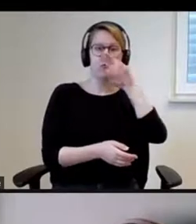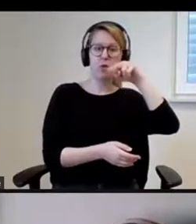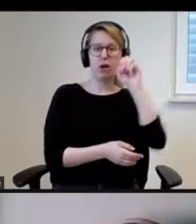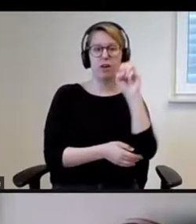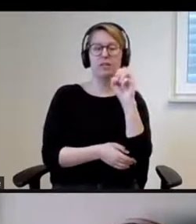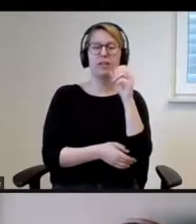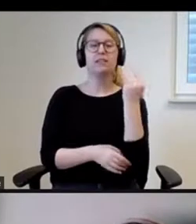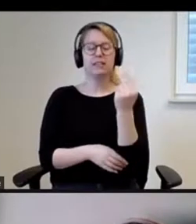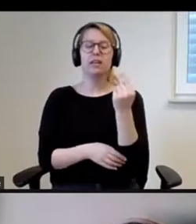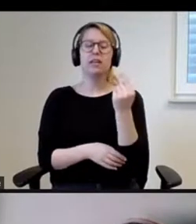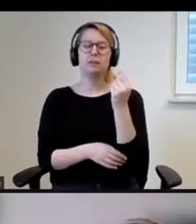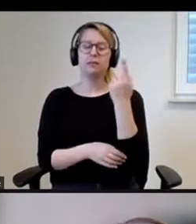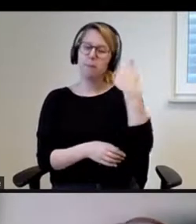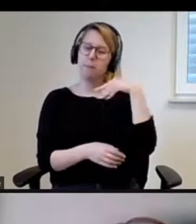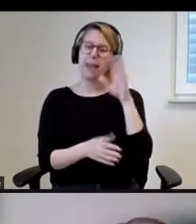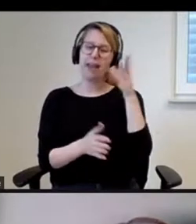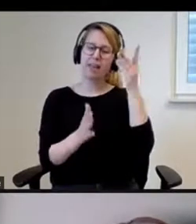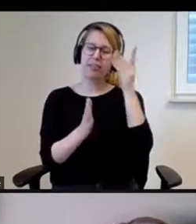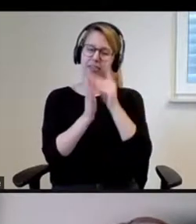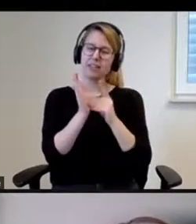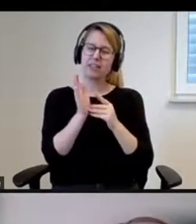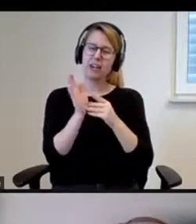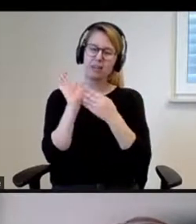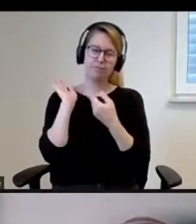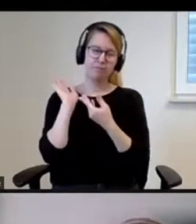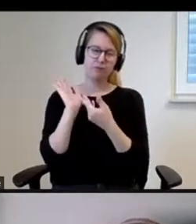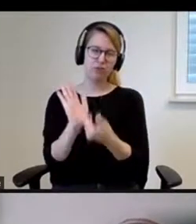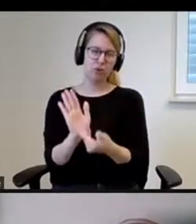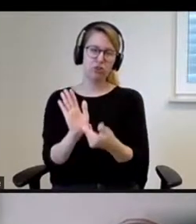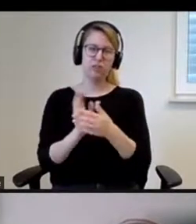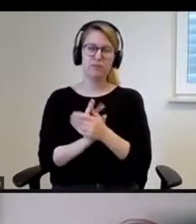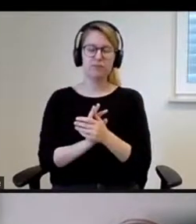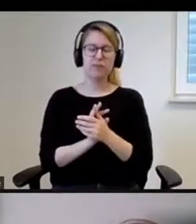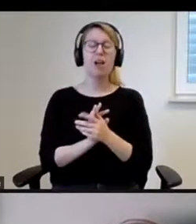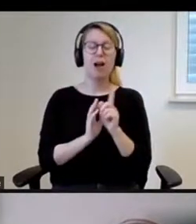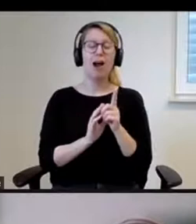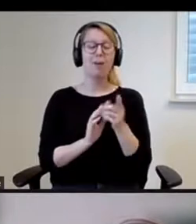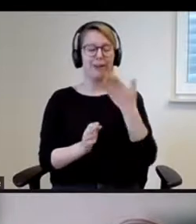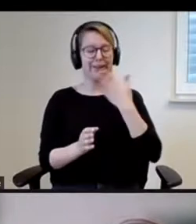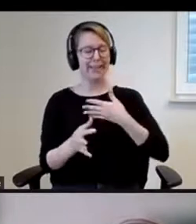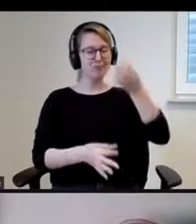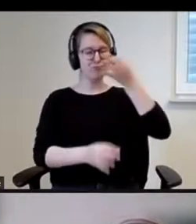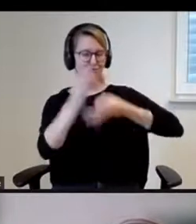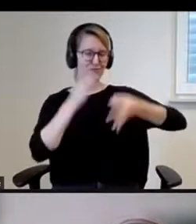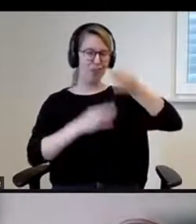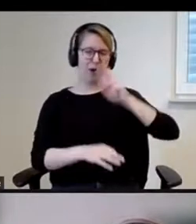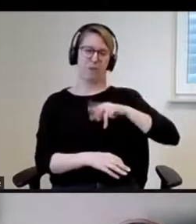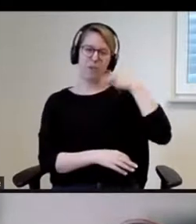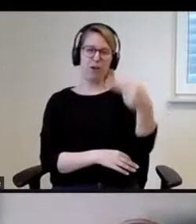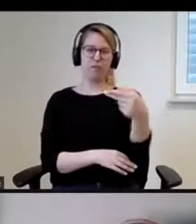les questions tout à l'heure et je suis sûr qu'on aura une bonne discussion, comme toujours,